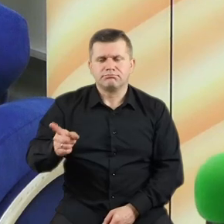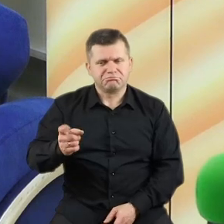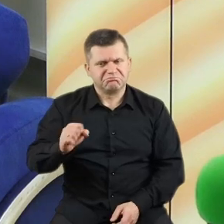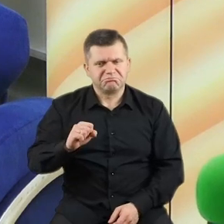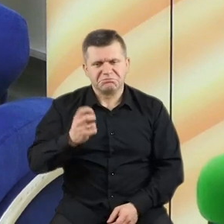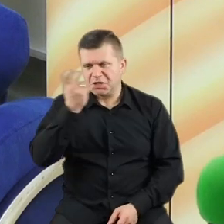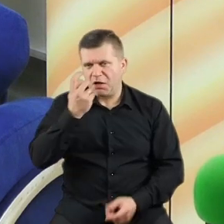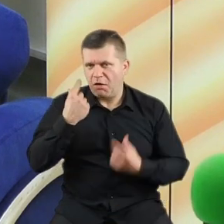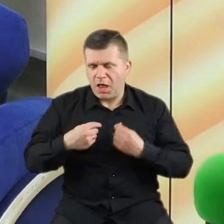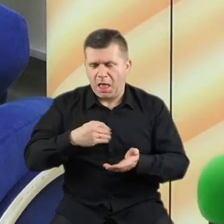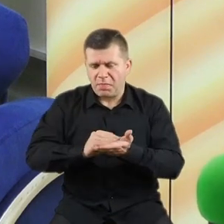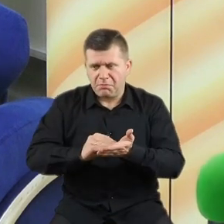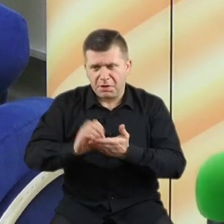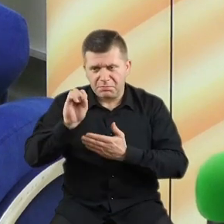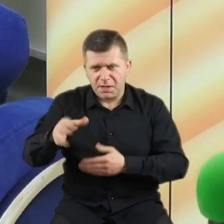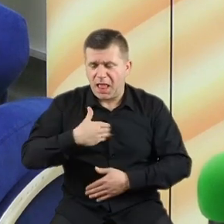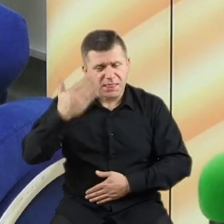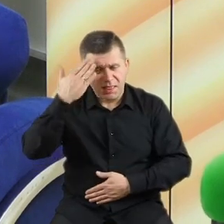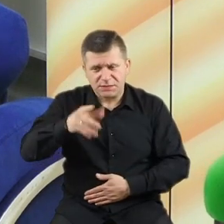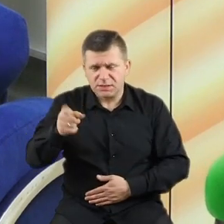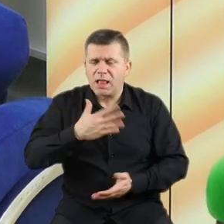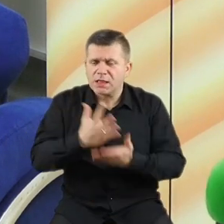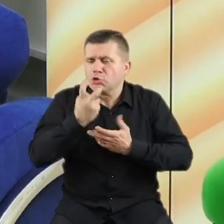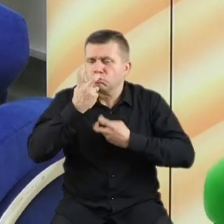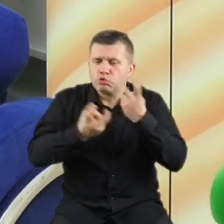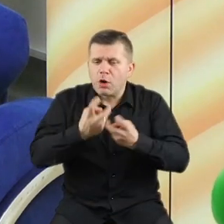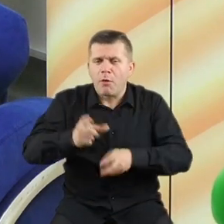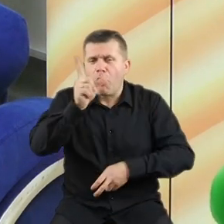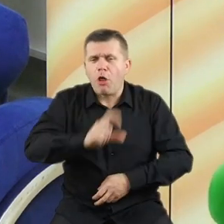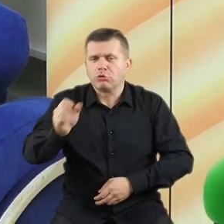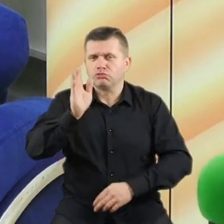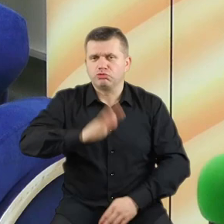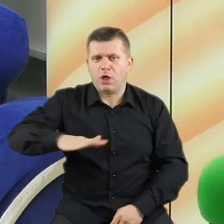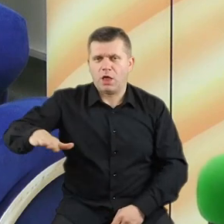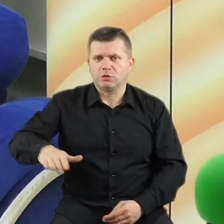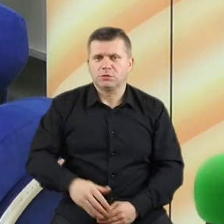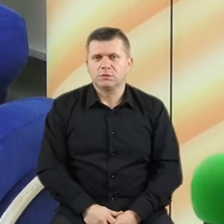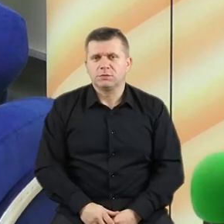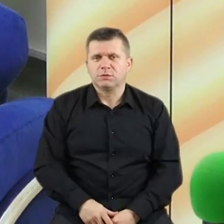kuleczka. Ja do niej napisałam, nie znając jej, tylko mówię, że szukam losów dzieci